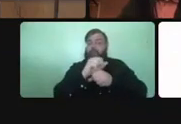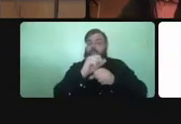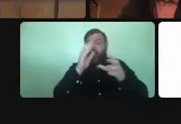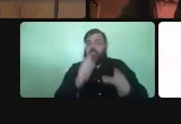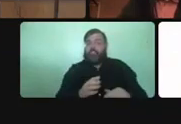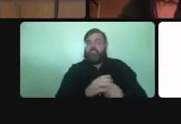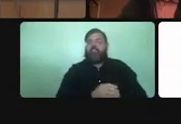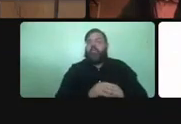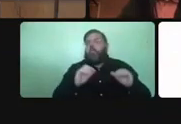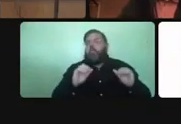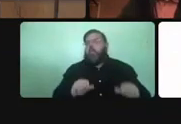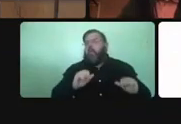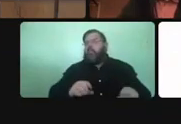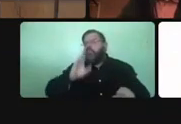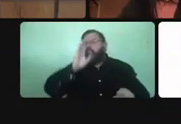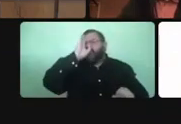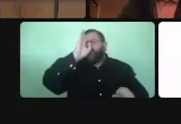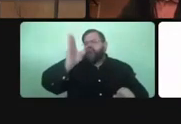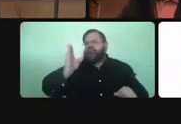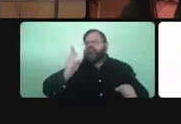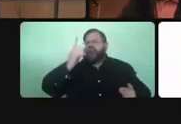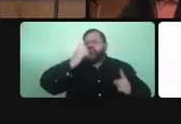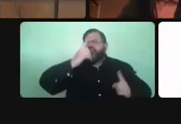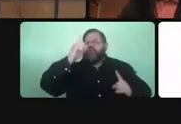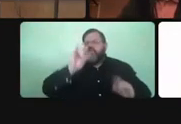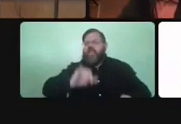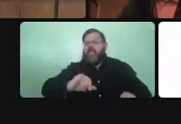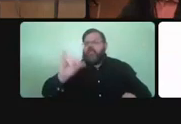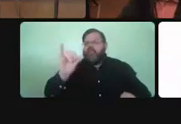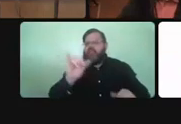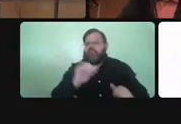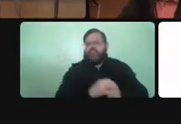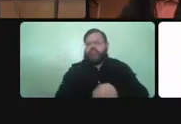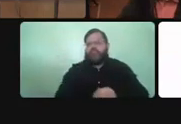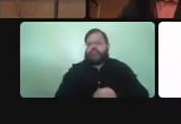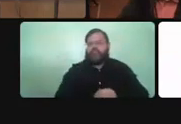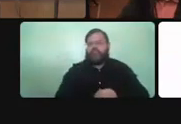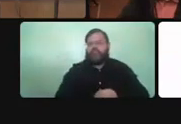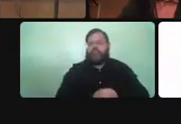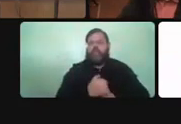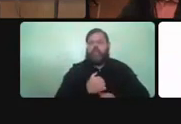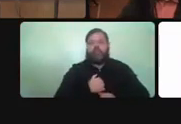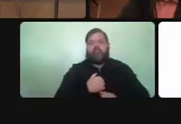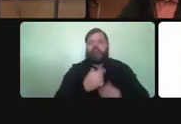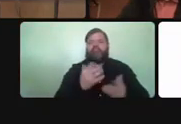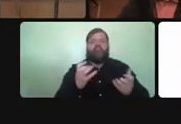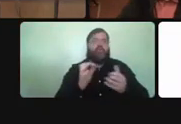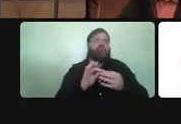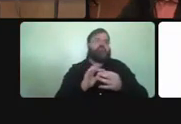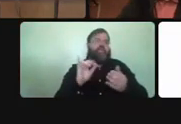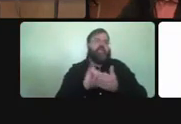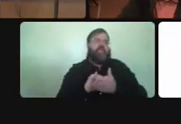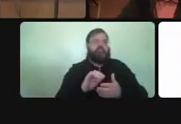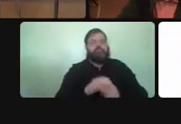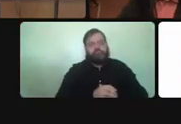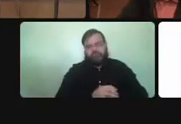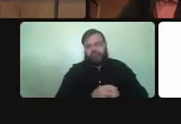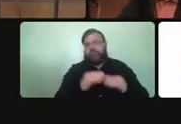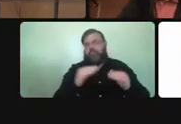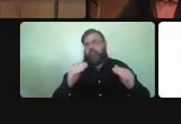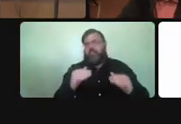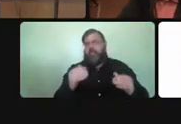kuwa na mpango wa kufanya kazi mtandaoni na vile vile mchanganyiko mtandaoni